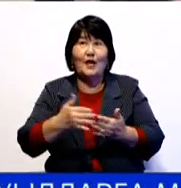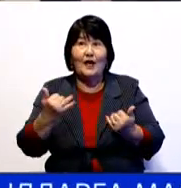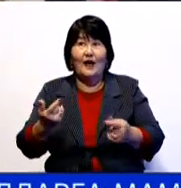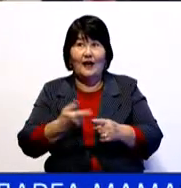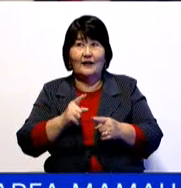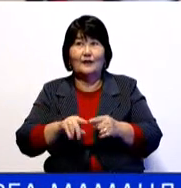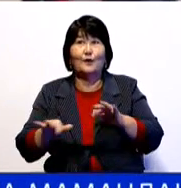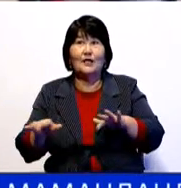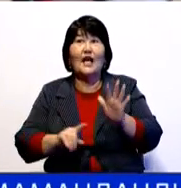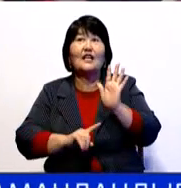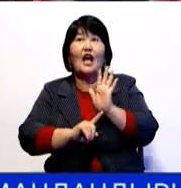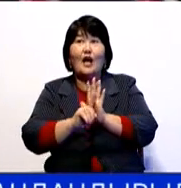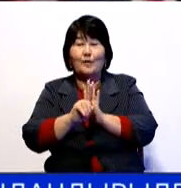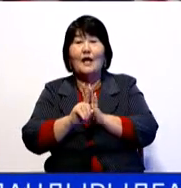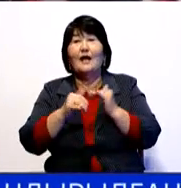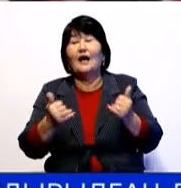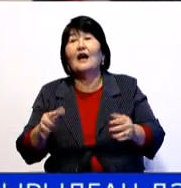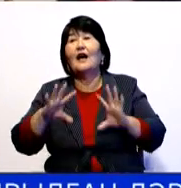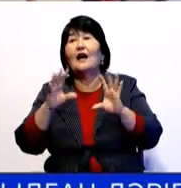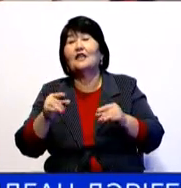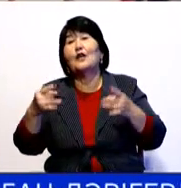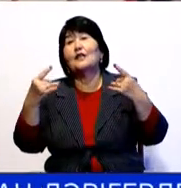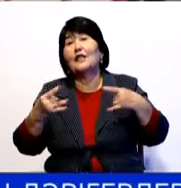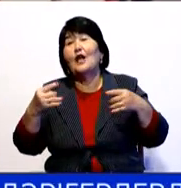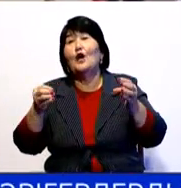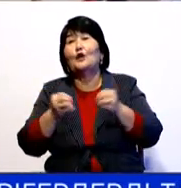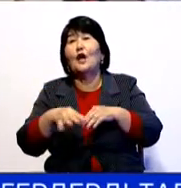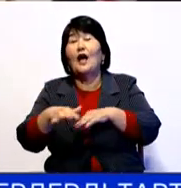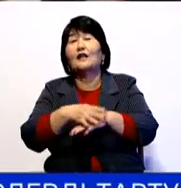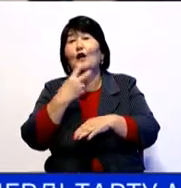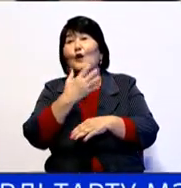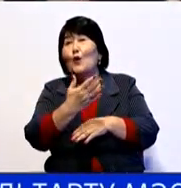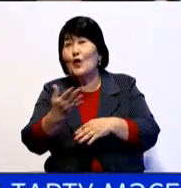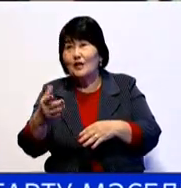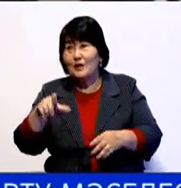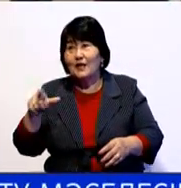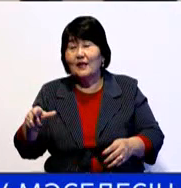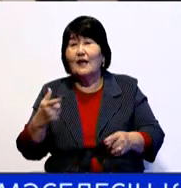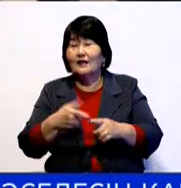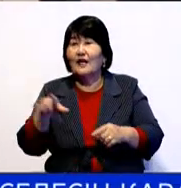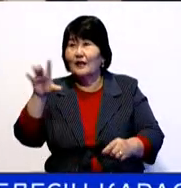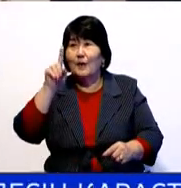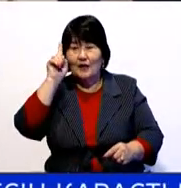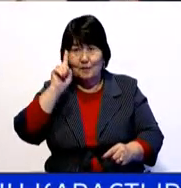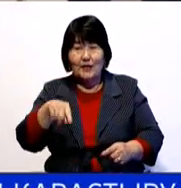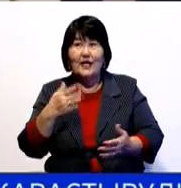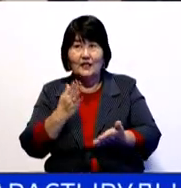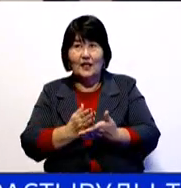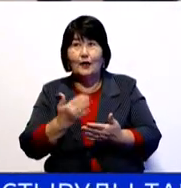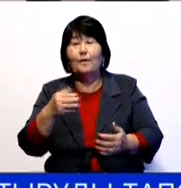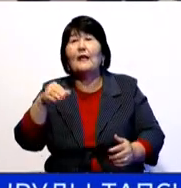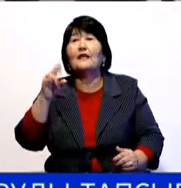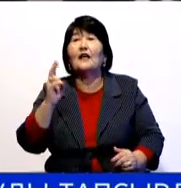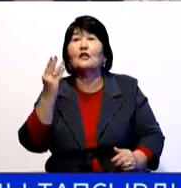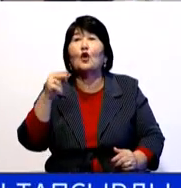осы шара басталды. Жалпы біздің телеарнамыздың тұрақты көрермендеріне таныс білетін шығар, жалпы осы Таң